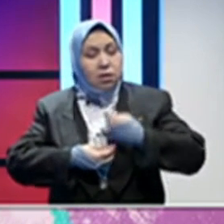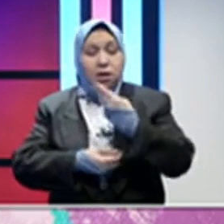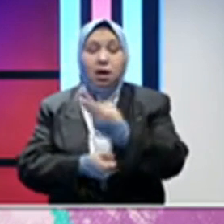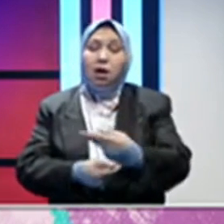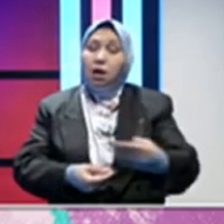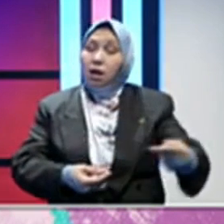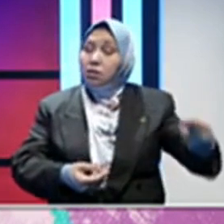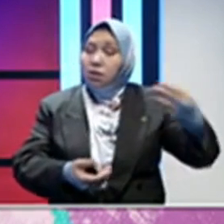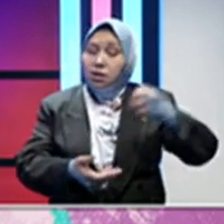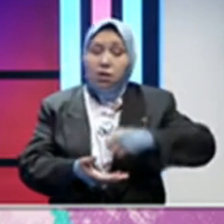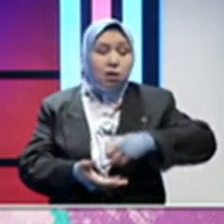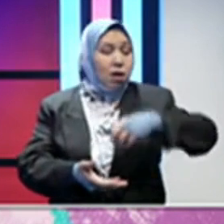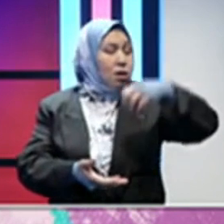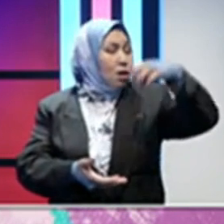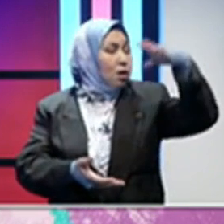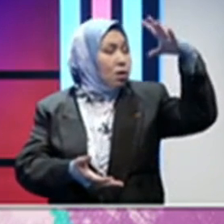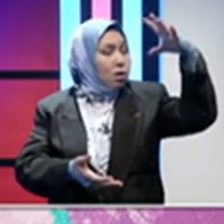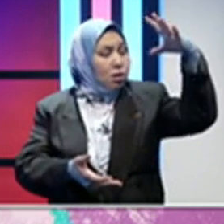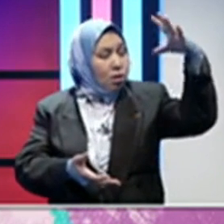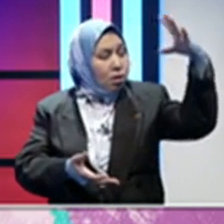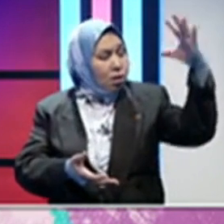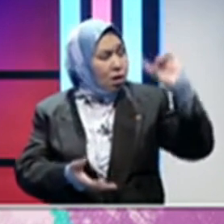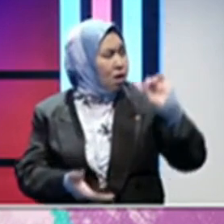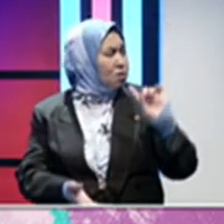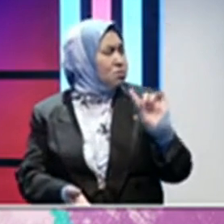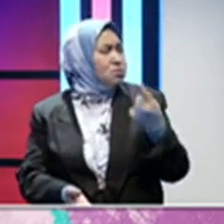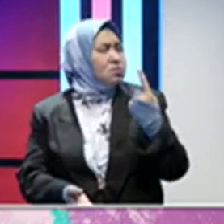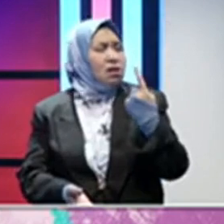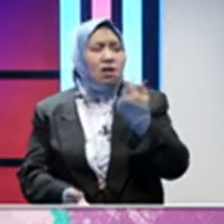أوتيته على علم